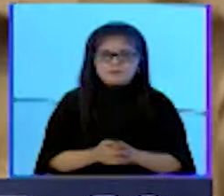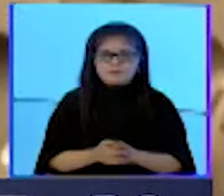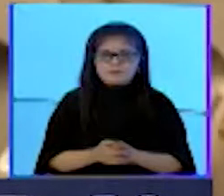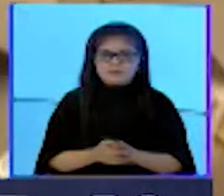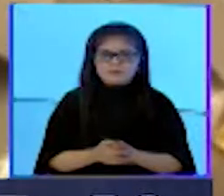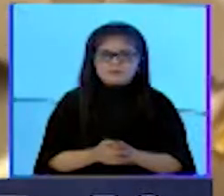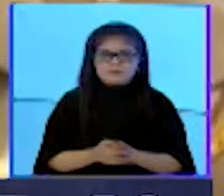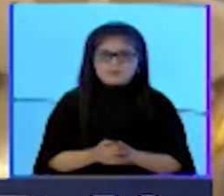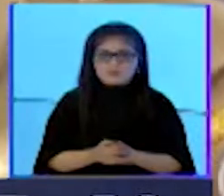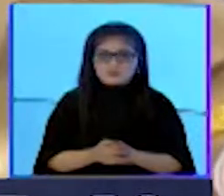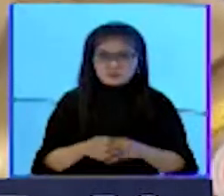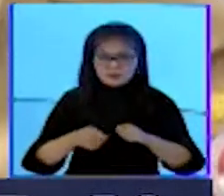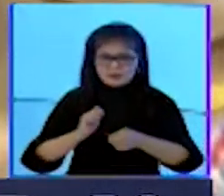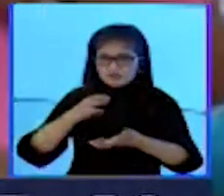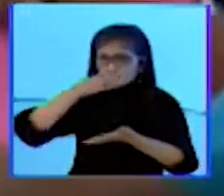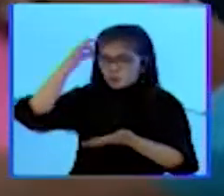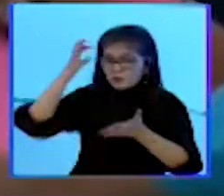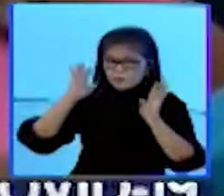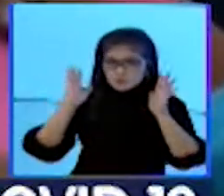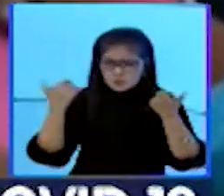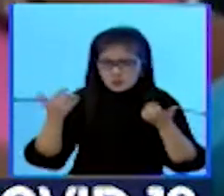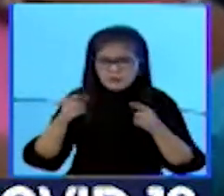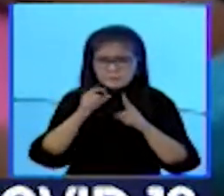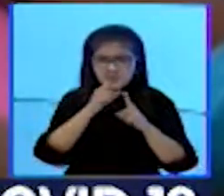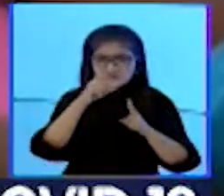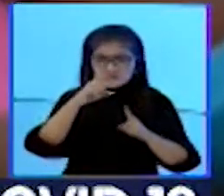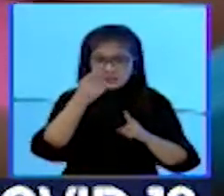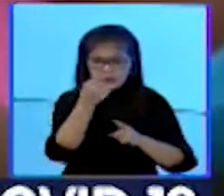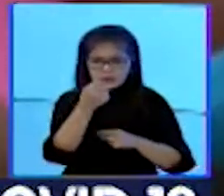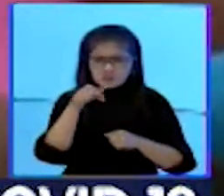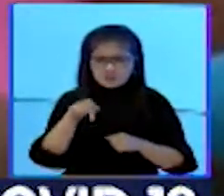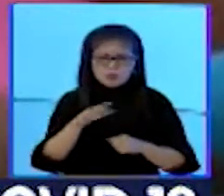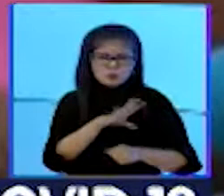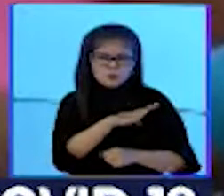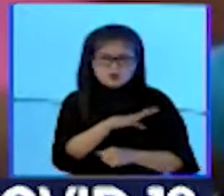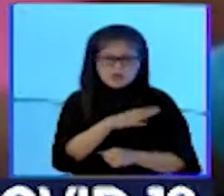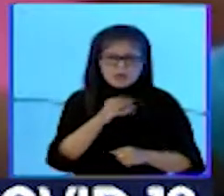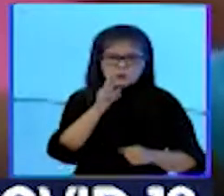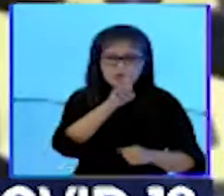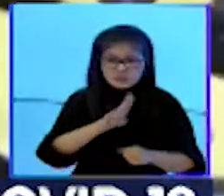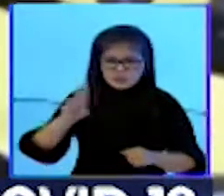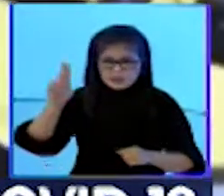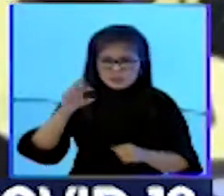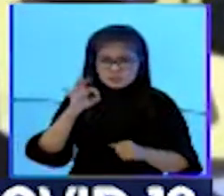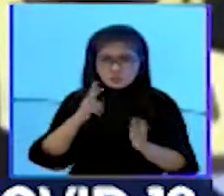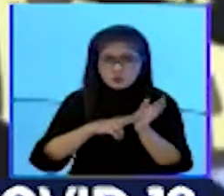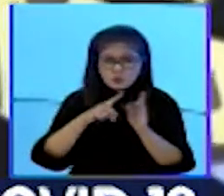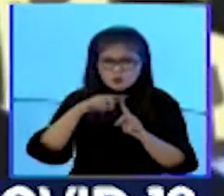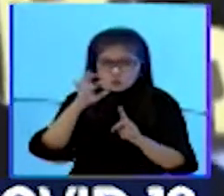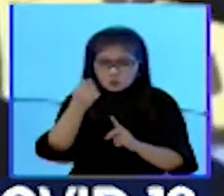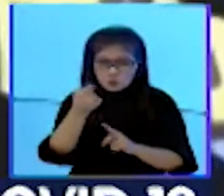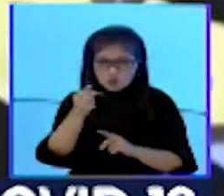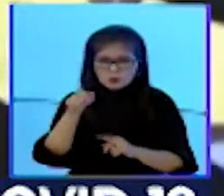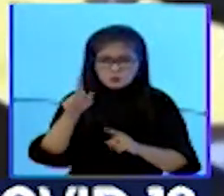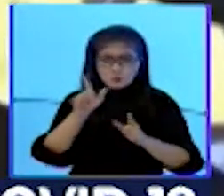Usai menjalani tes swab dengan metode PCR, Rektor Universitas Sumatera Utara Profesor Runtung Sitepu dan Wakil Rektor Profesor